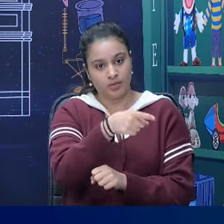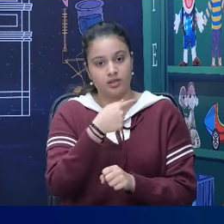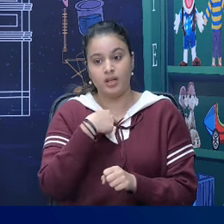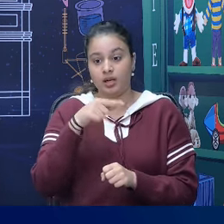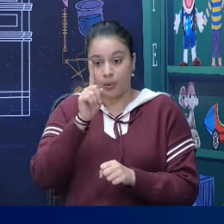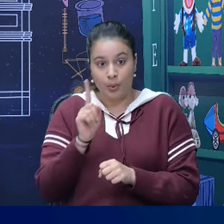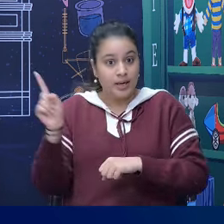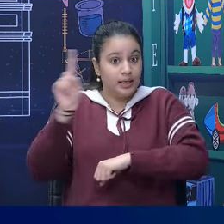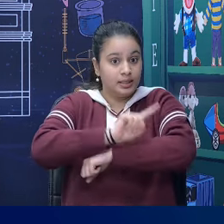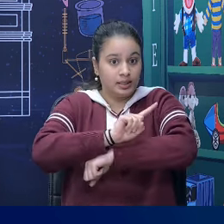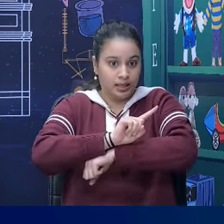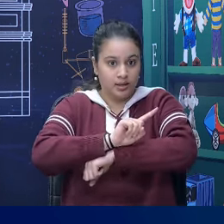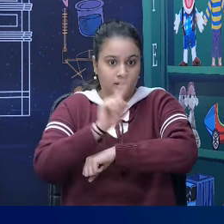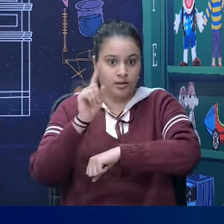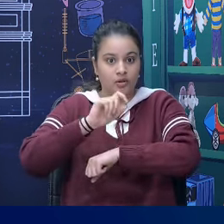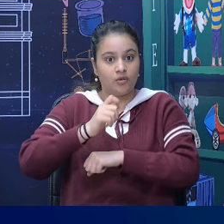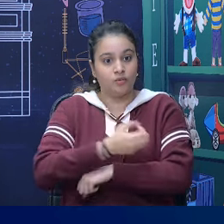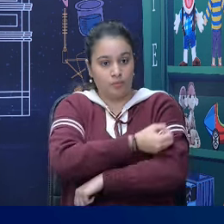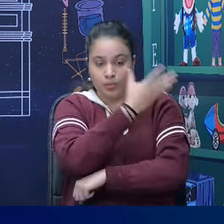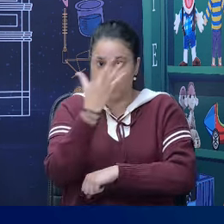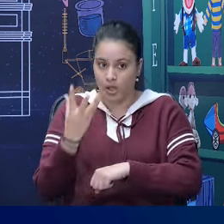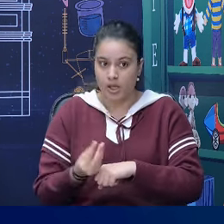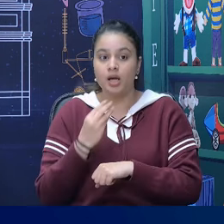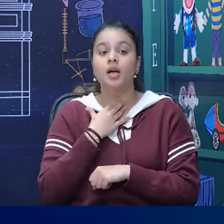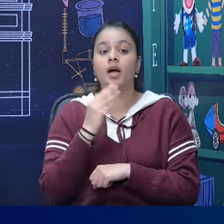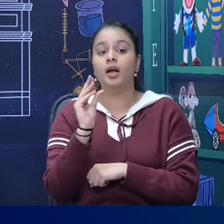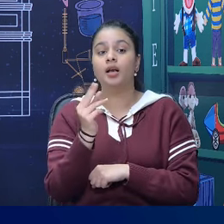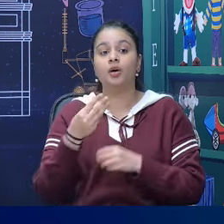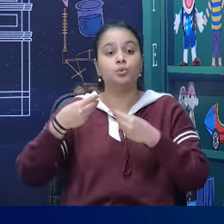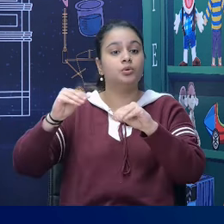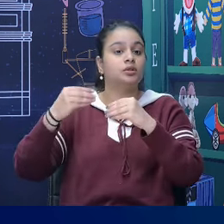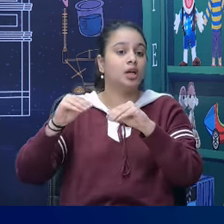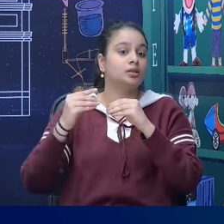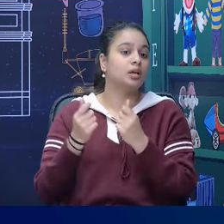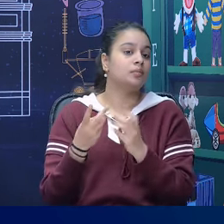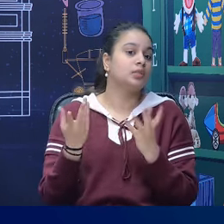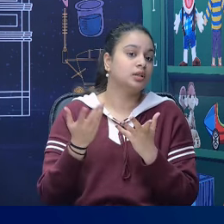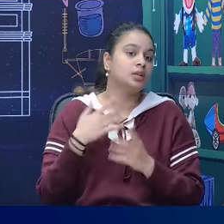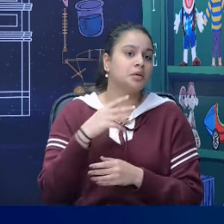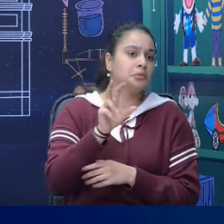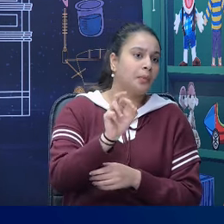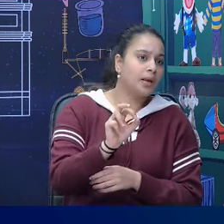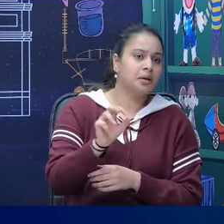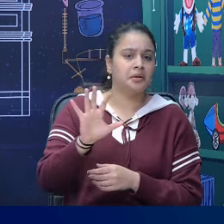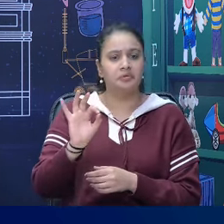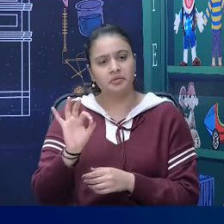है वेरिएबल है ठीक है किसी दिन 10 बेचे किसी दिन 20 बेचे हम 50 बेचे और मान लीजिए अगर